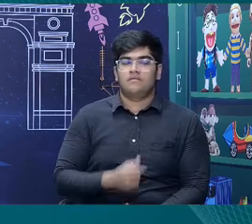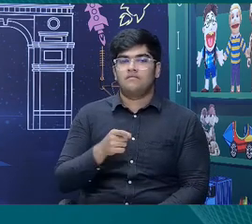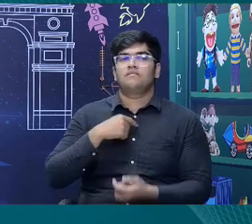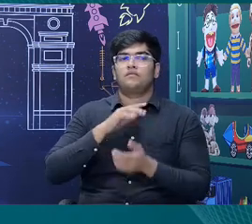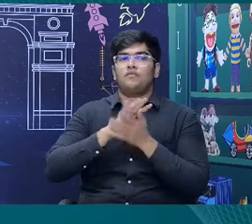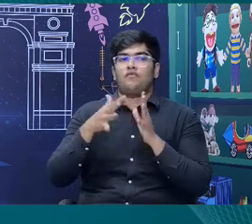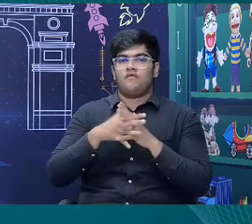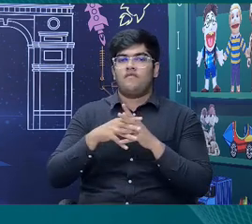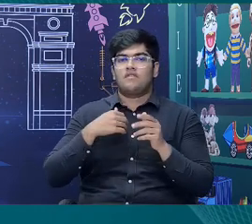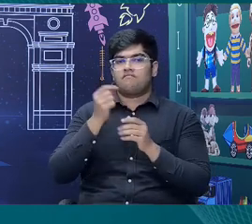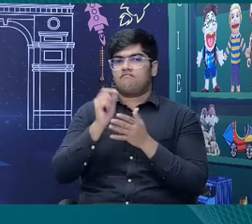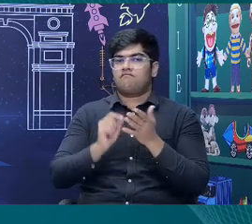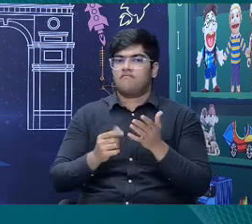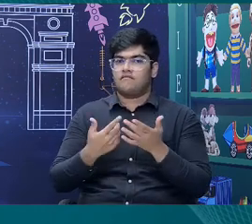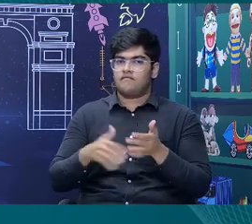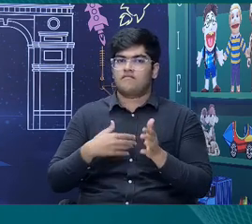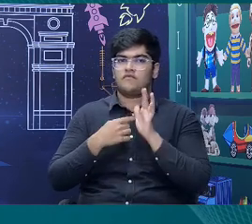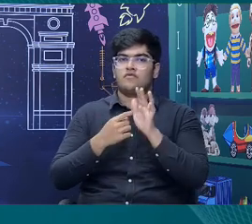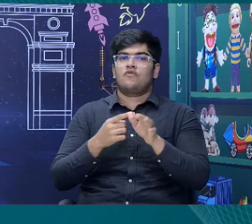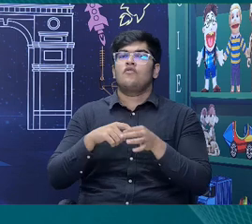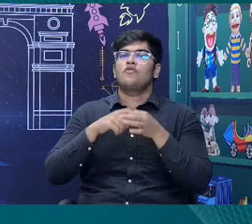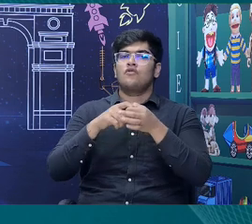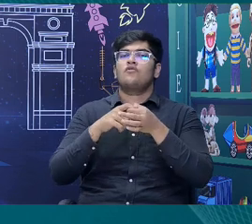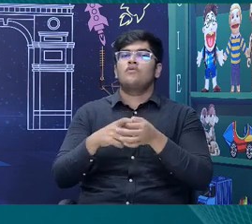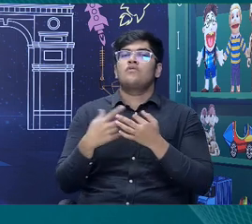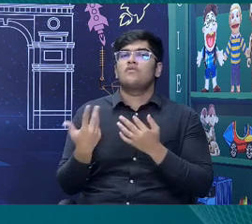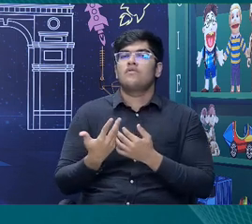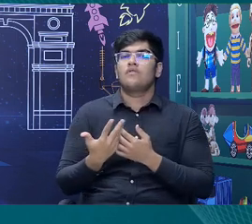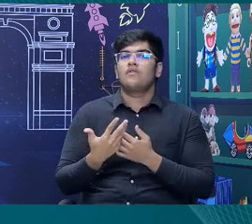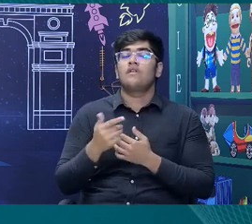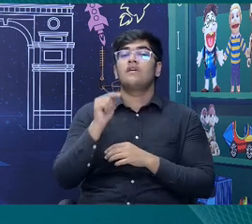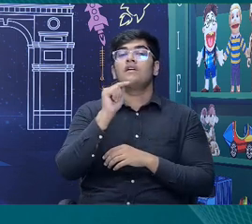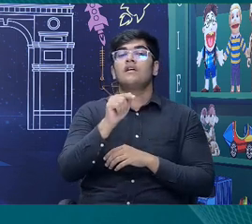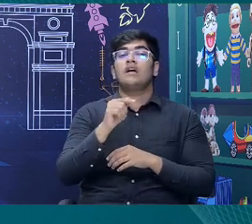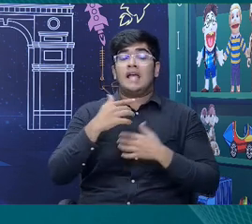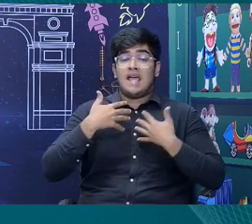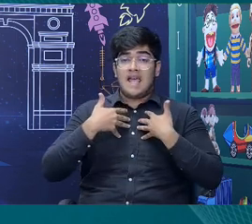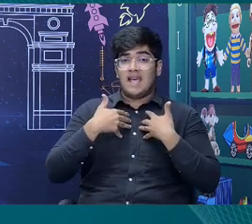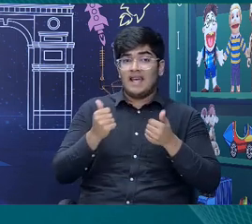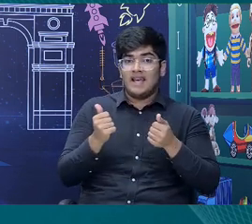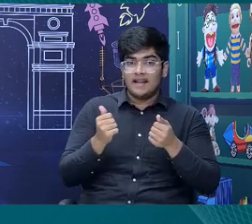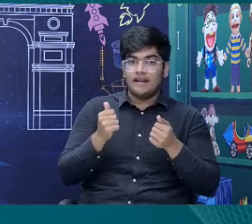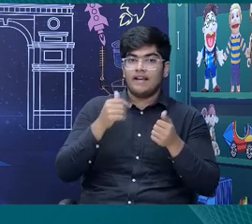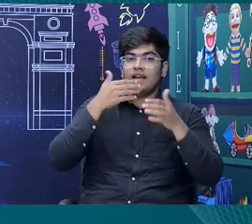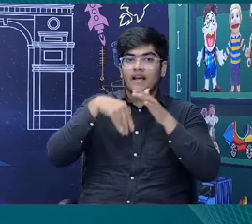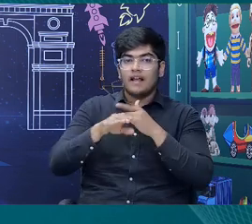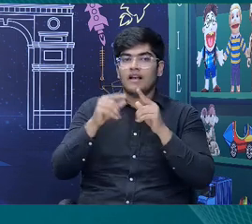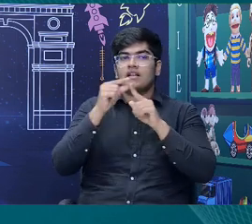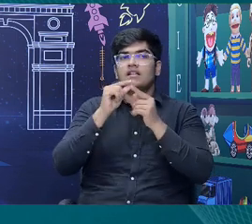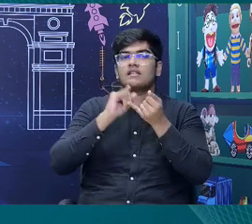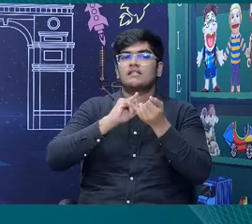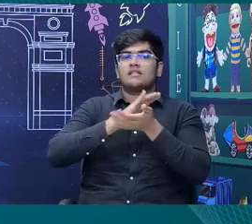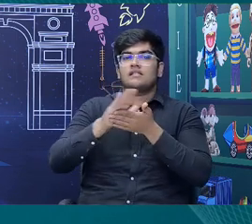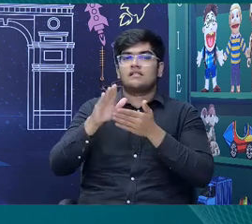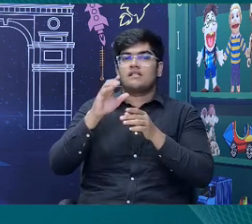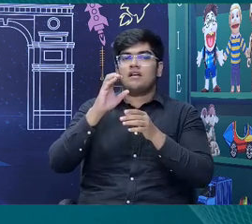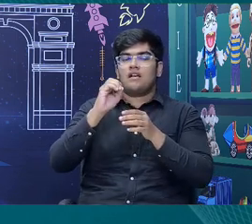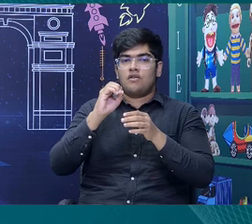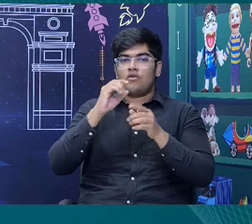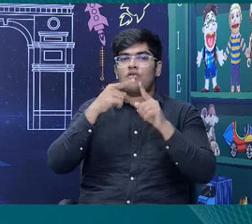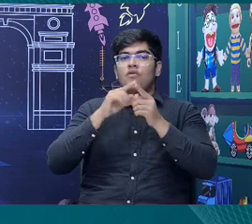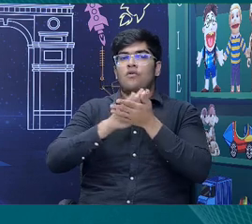आपका क्वेश्चंस क्या है आपके व्हाट आर द फैक्टर्स दैट कंट्रीब्यूट टू हीलिंग इन साइकोथेरेपी क्या फैक्टर्स हैं क्या